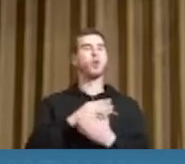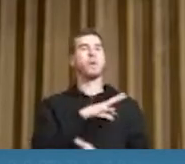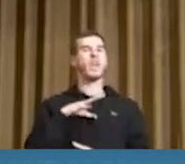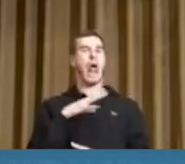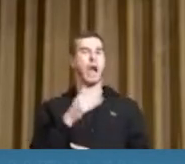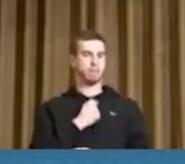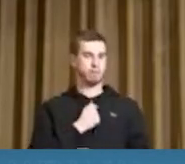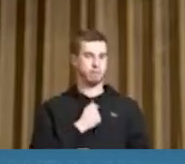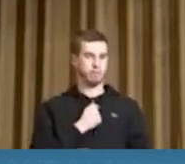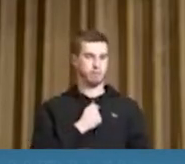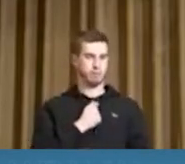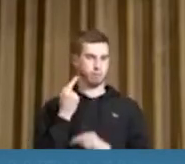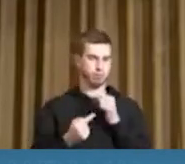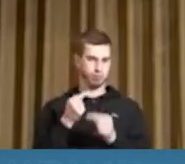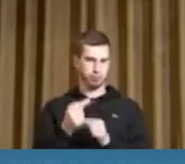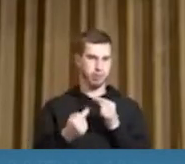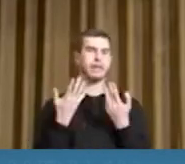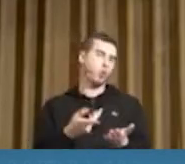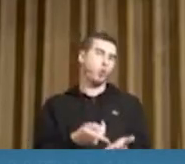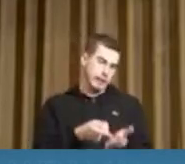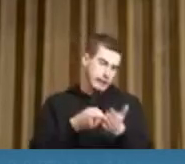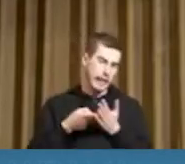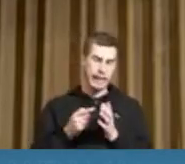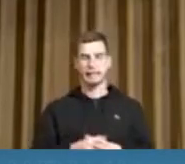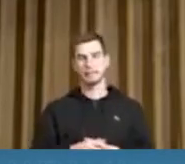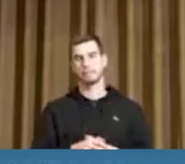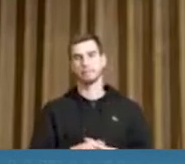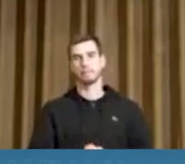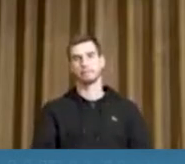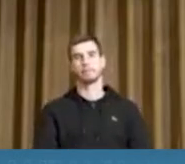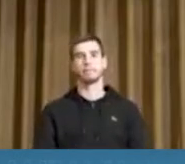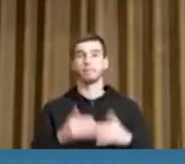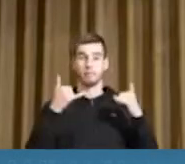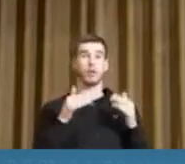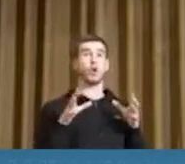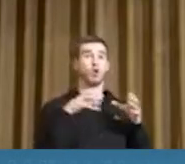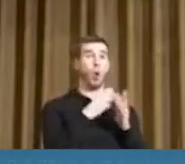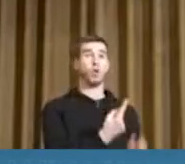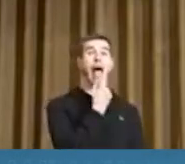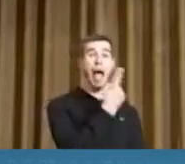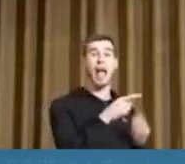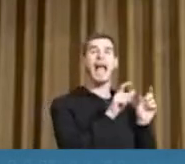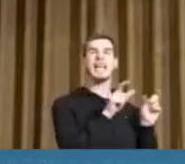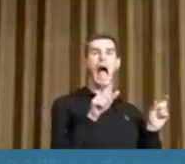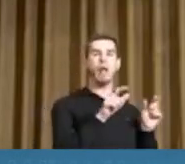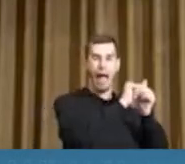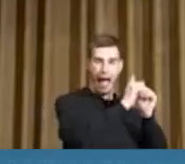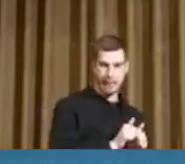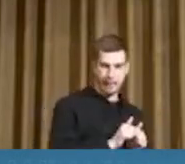angehalten haben. Und auch da haben wir im Prinzip den Vergleich innerhalb der Kohorte 1 Kaderathleten zu der Kohorte